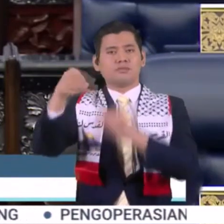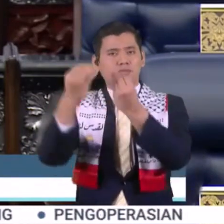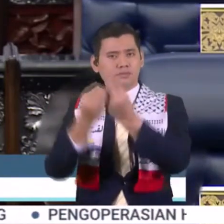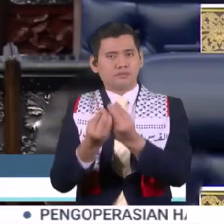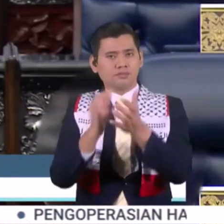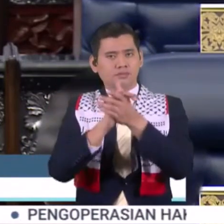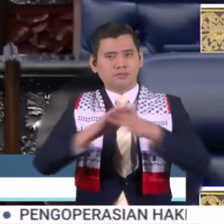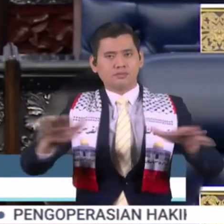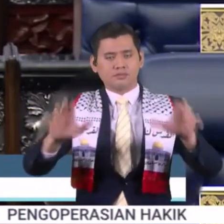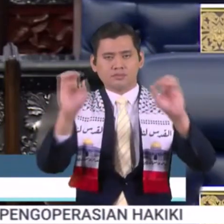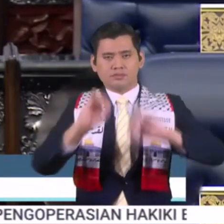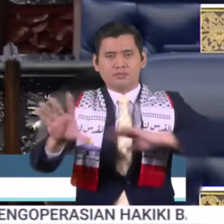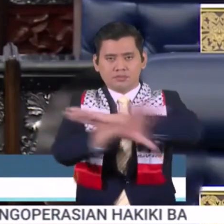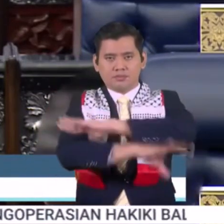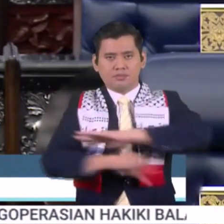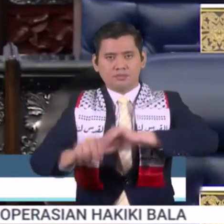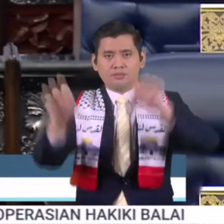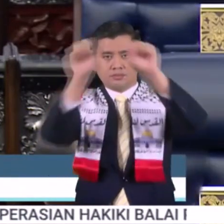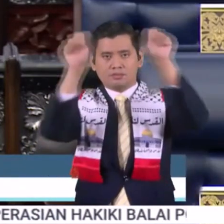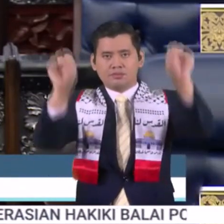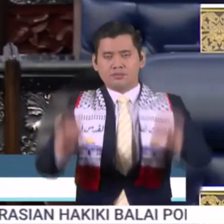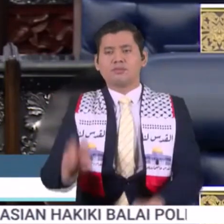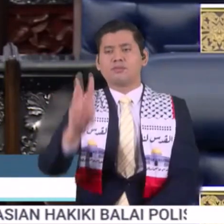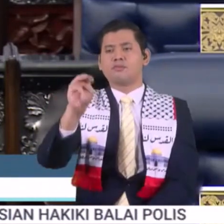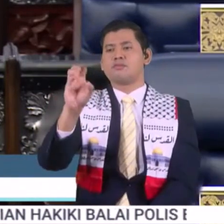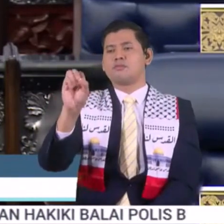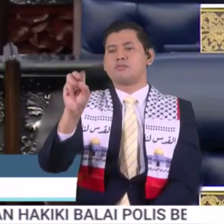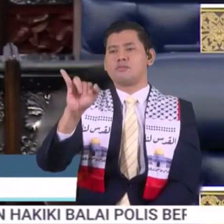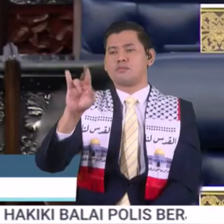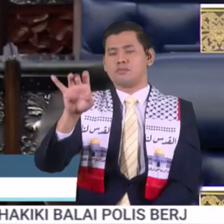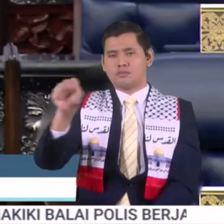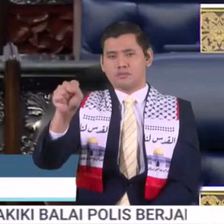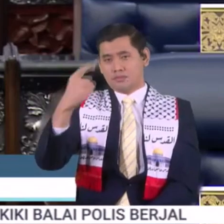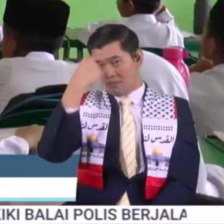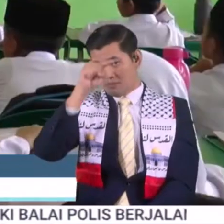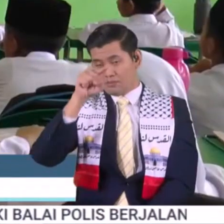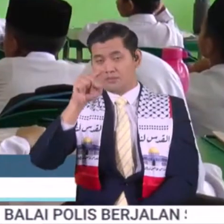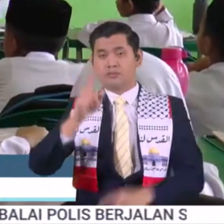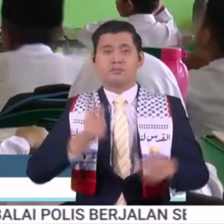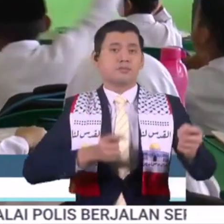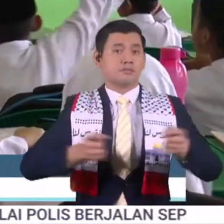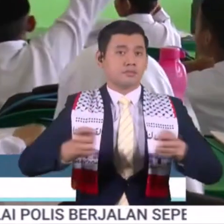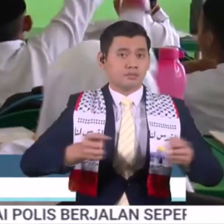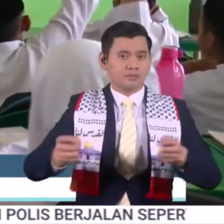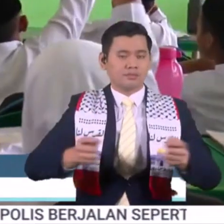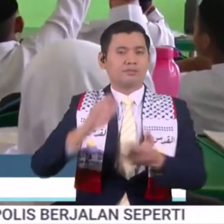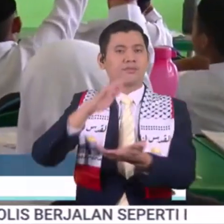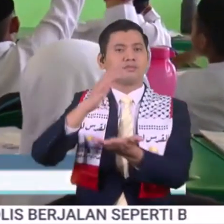mudah dicerobohi, dan sistem ini bertujuan untuk pentadbiran maklumat sekolah KPM.